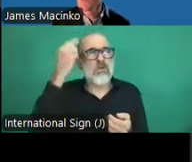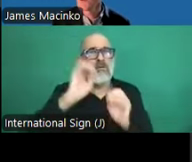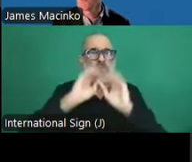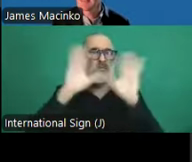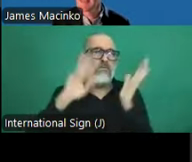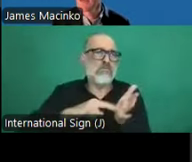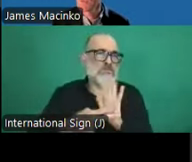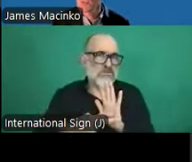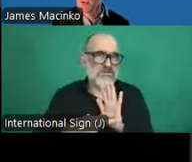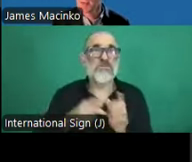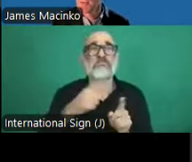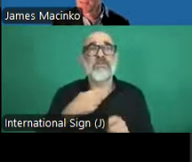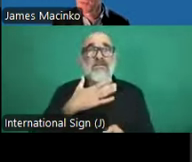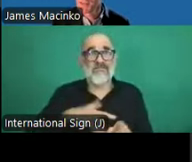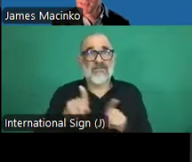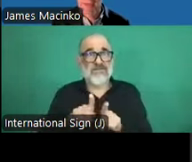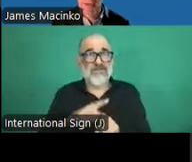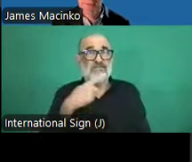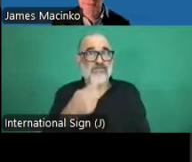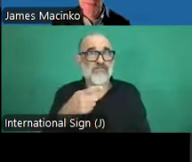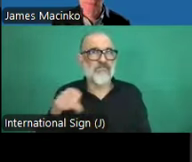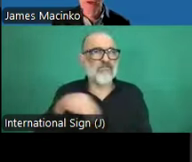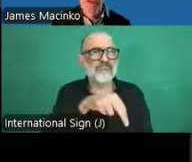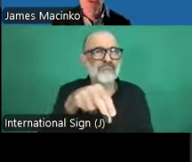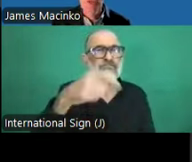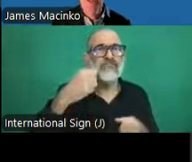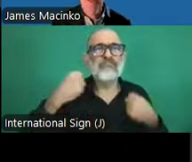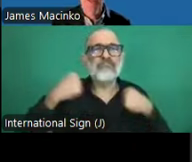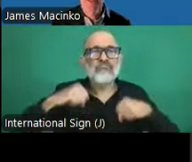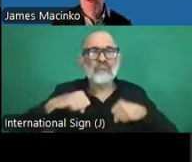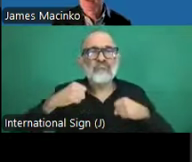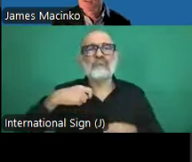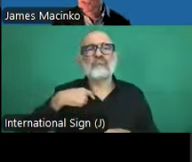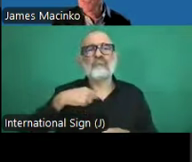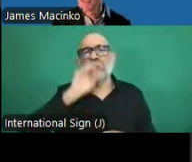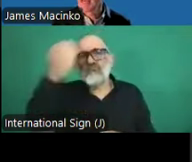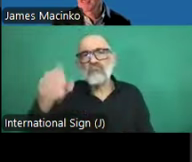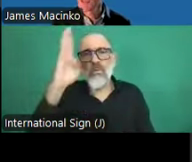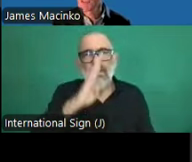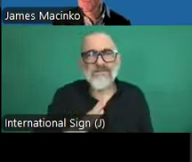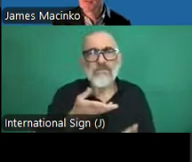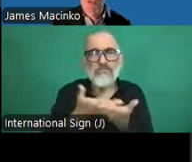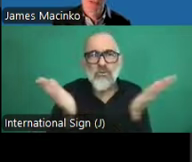de santé non pourvus au Brésil en 2019. Et dans cette